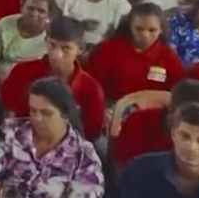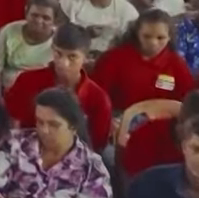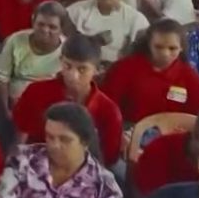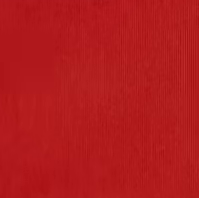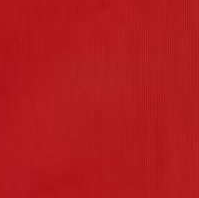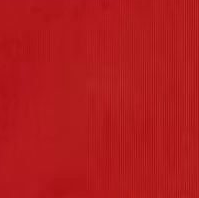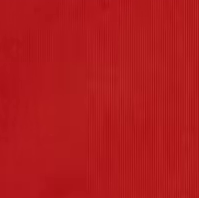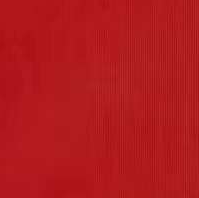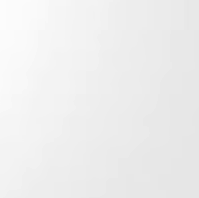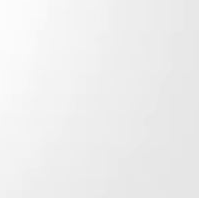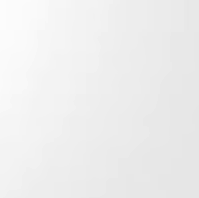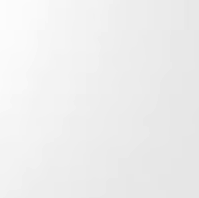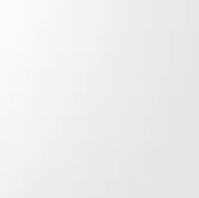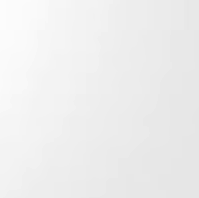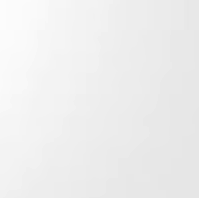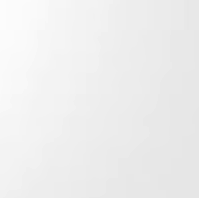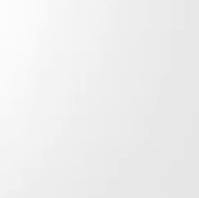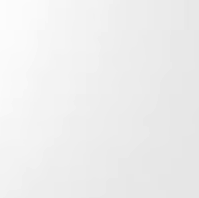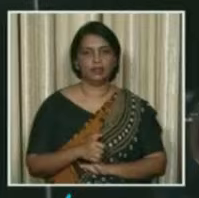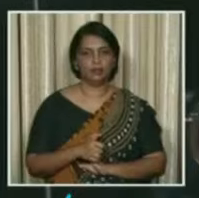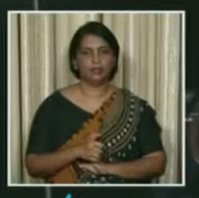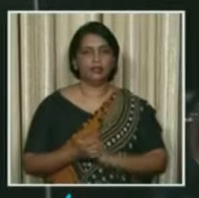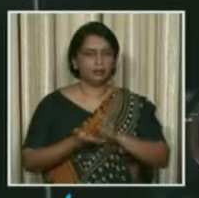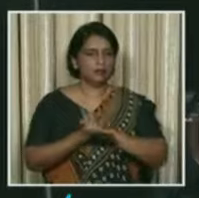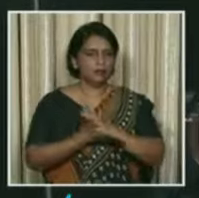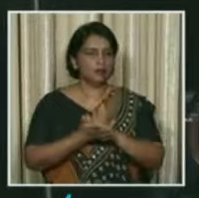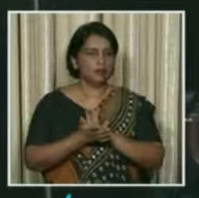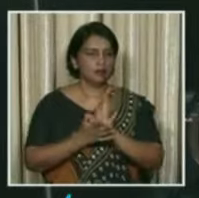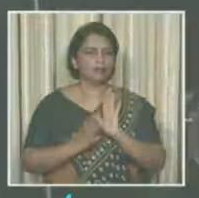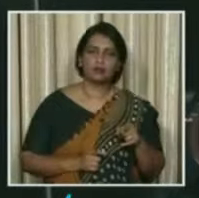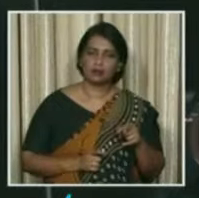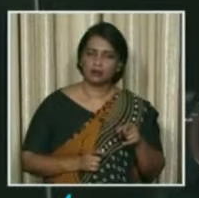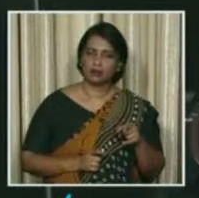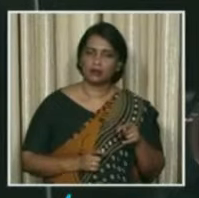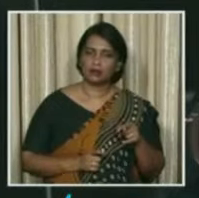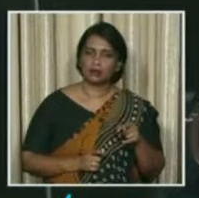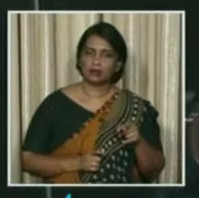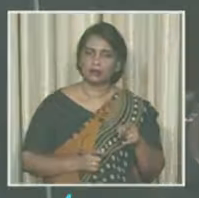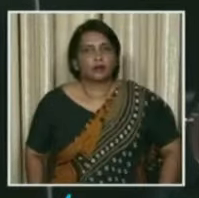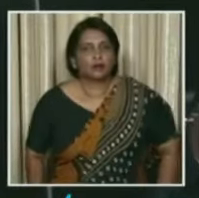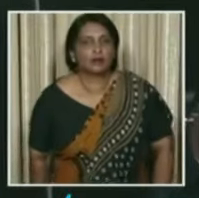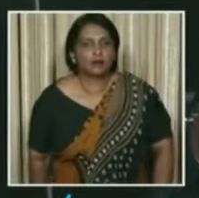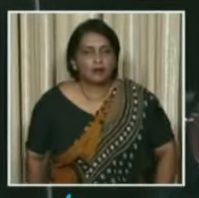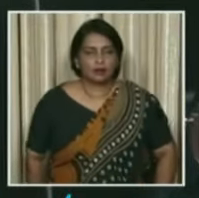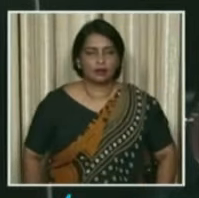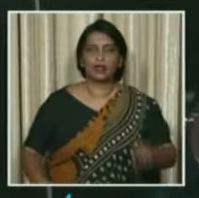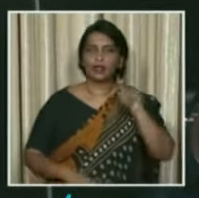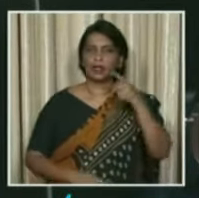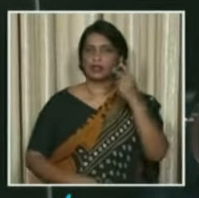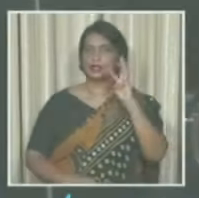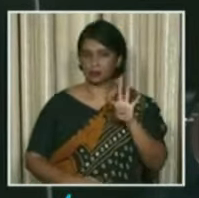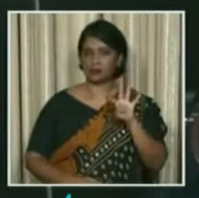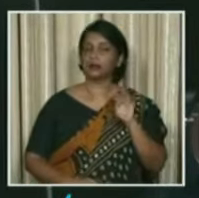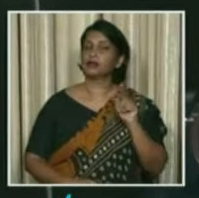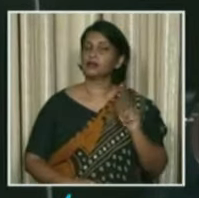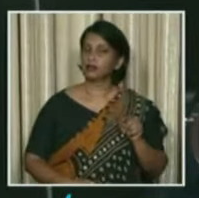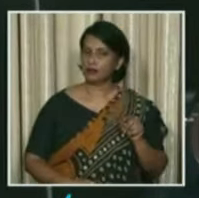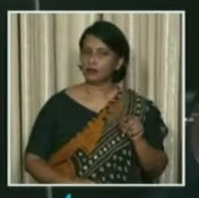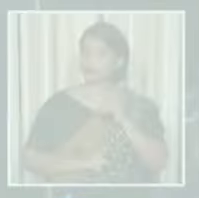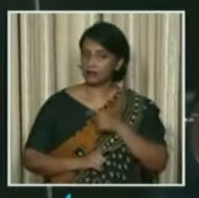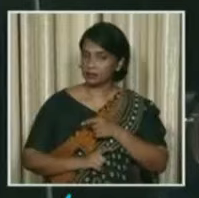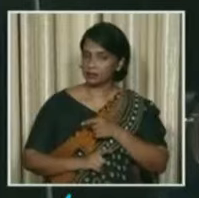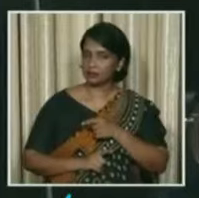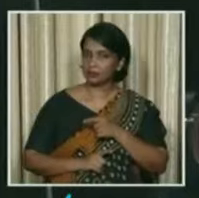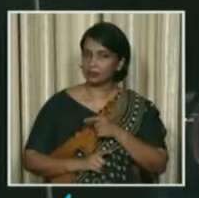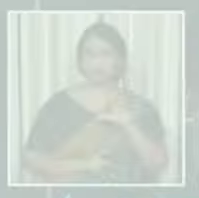පෝසත් රටක් ගොඩනගමු. DP Education. අපේ විපක්ෂායකතුමා මේ සභාවට කිව්වා 134ක් තියෙකින්